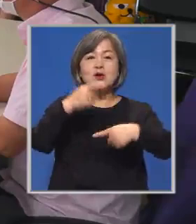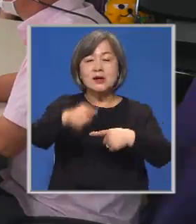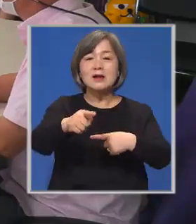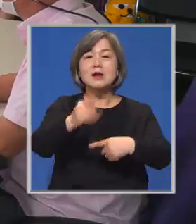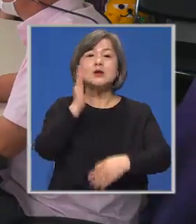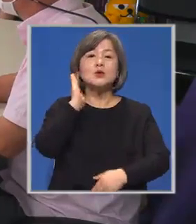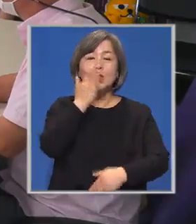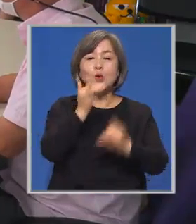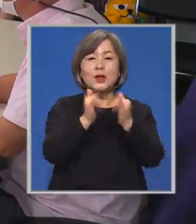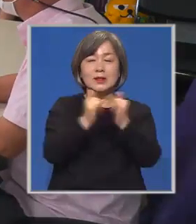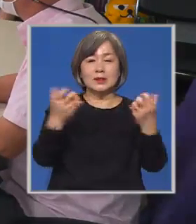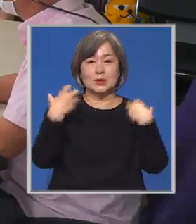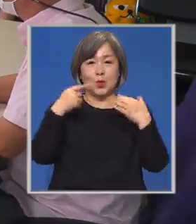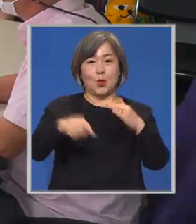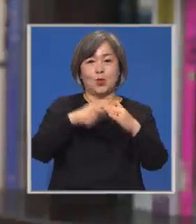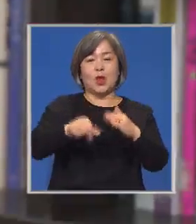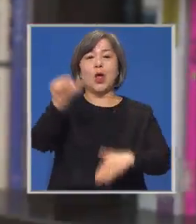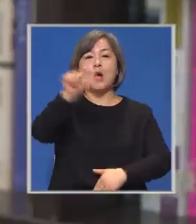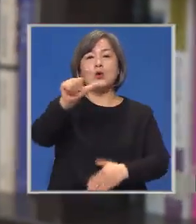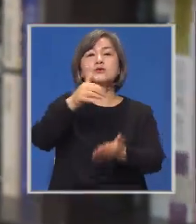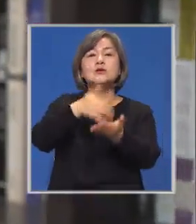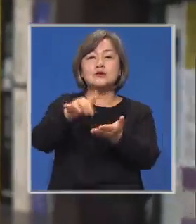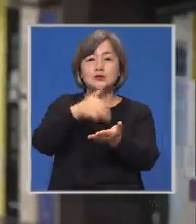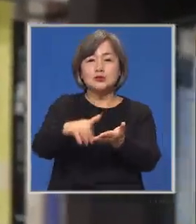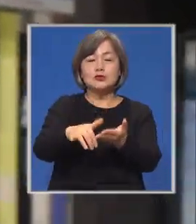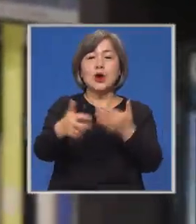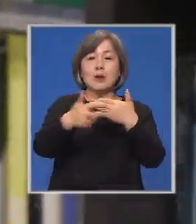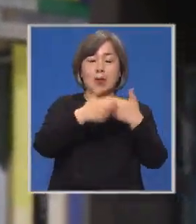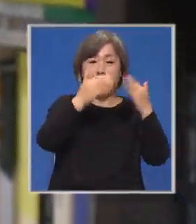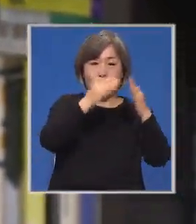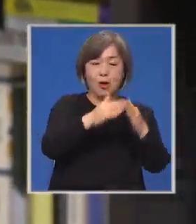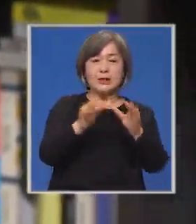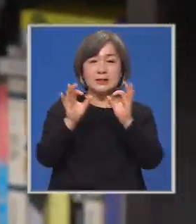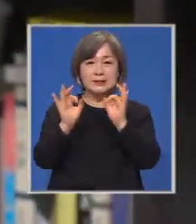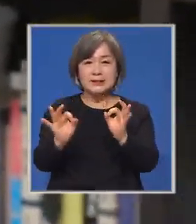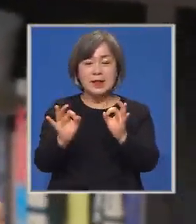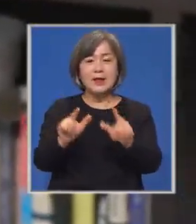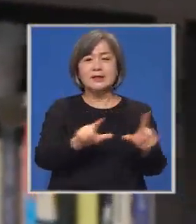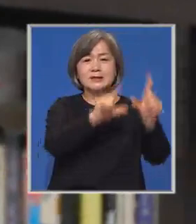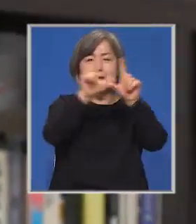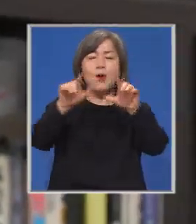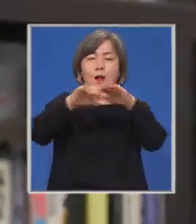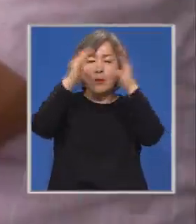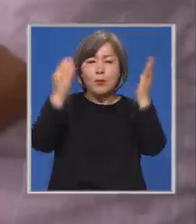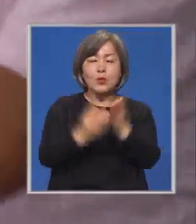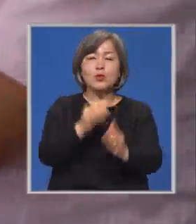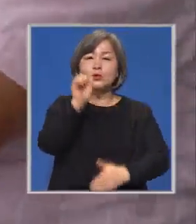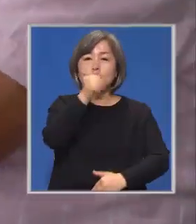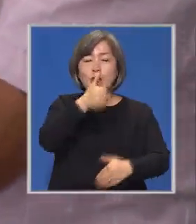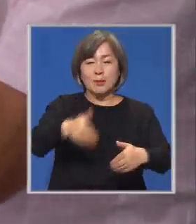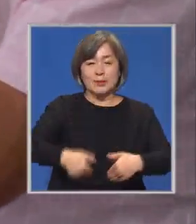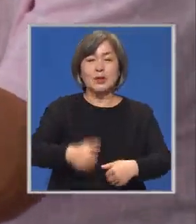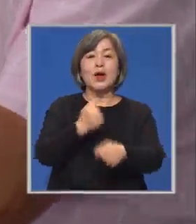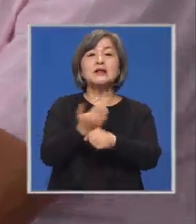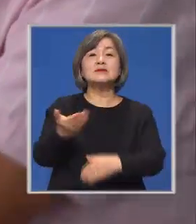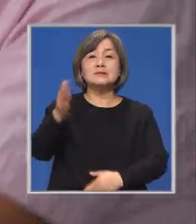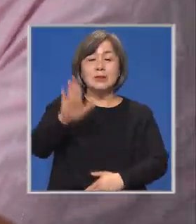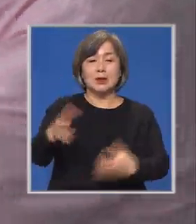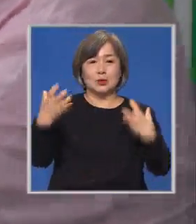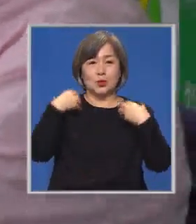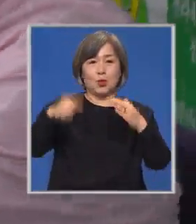수어를 모어로 쓰는 농인은 도내 약 5천여 명. 병원, 은행 등 생활 전반에 걸쳐 통역이